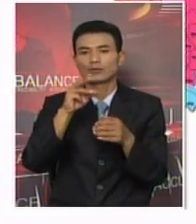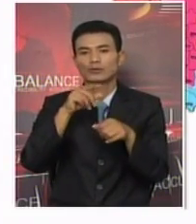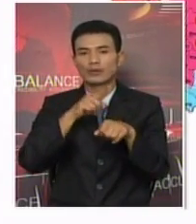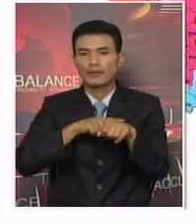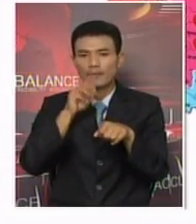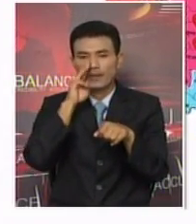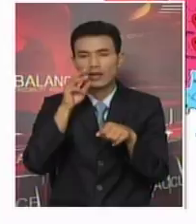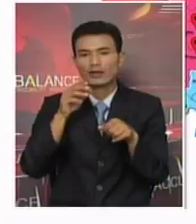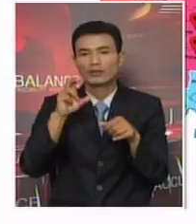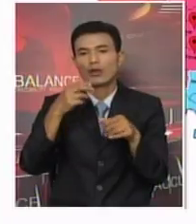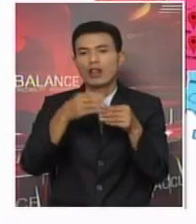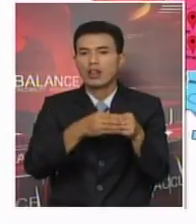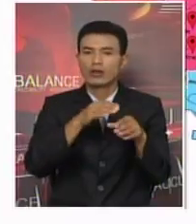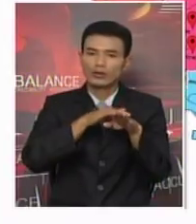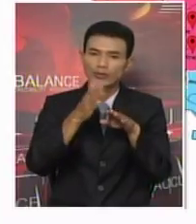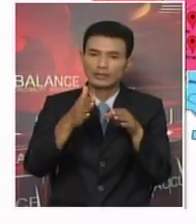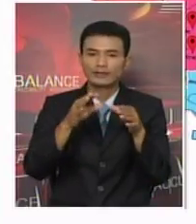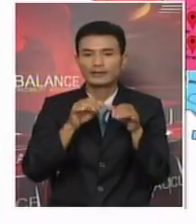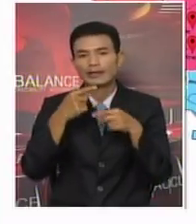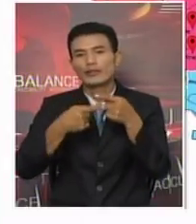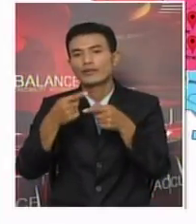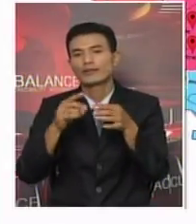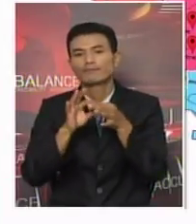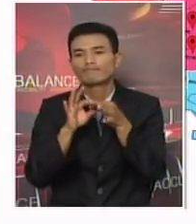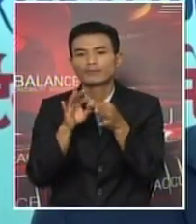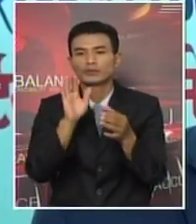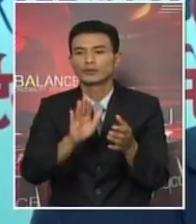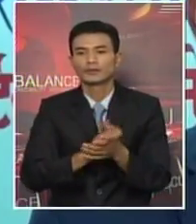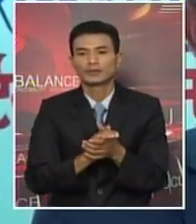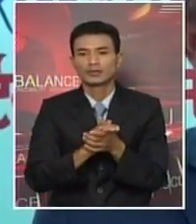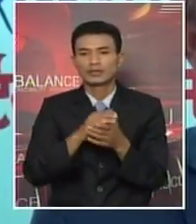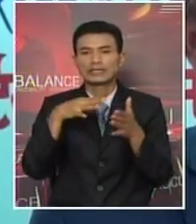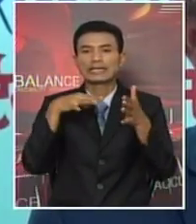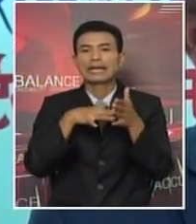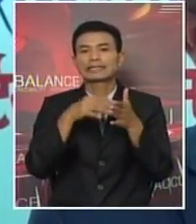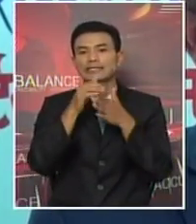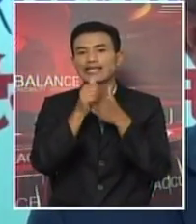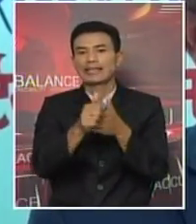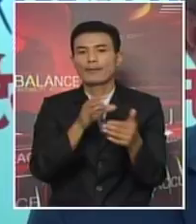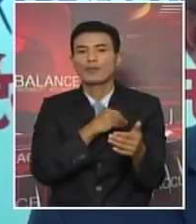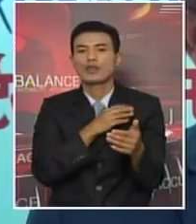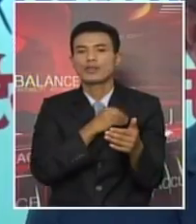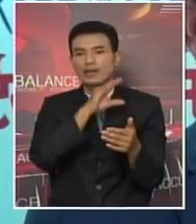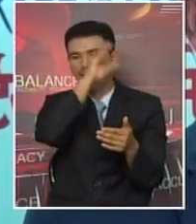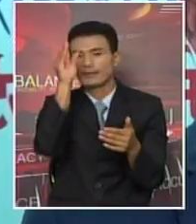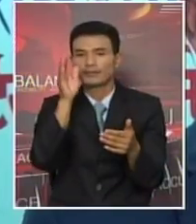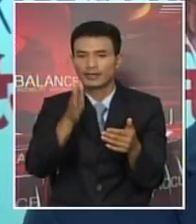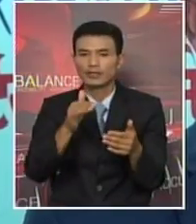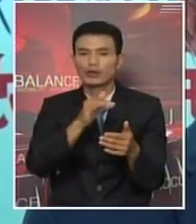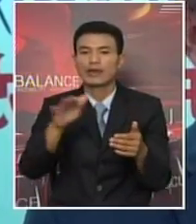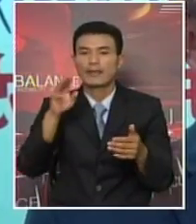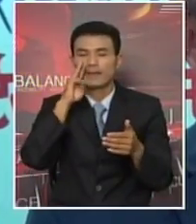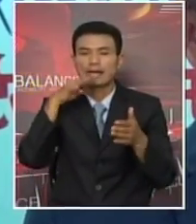निर्वाचनमा पनि दलहरूले तालमेललाई निरन्तरता दिएका छन्। नेपाली काङ्ग्रेसका नेता महेन्द्र यादवले मधेसमा